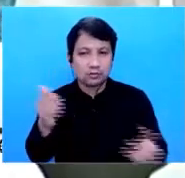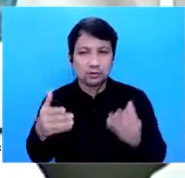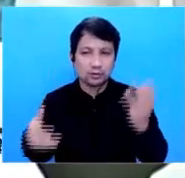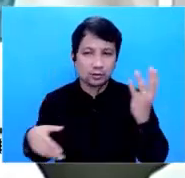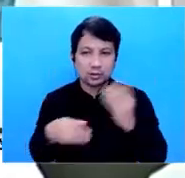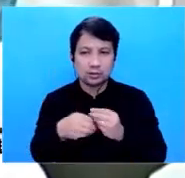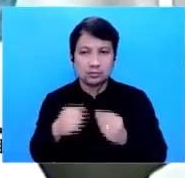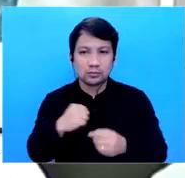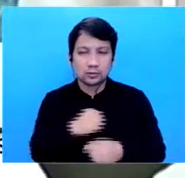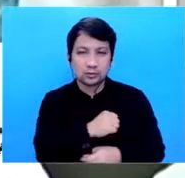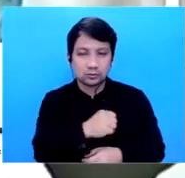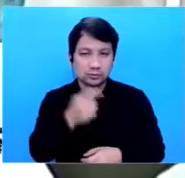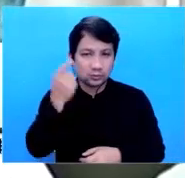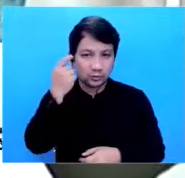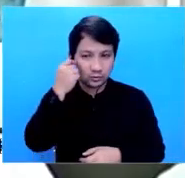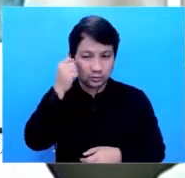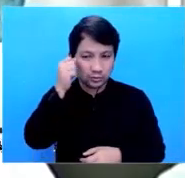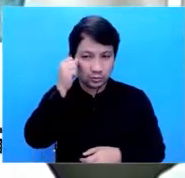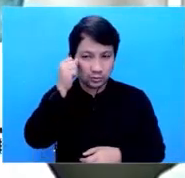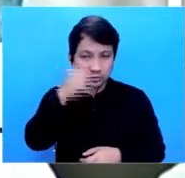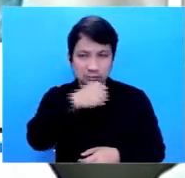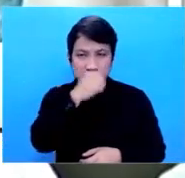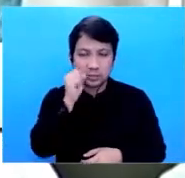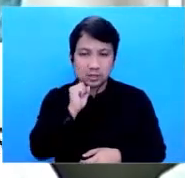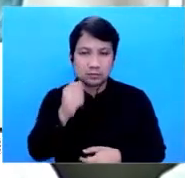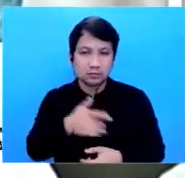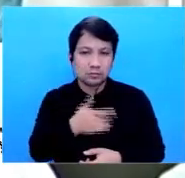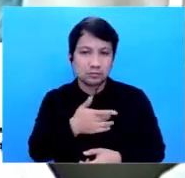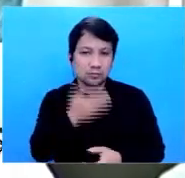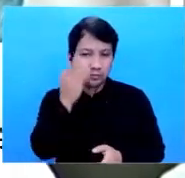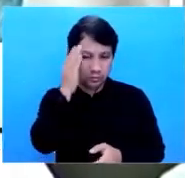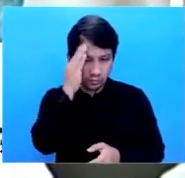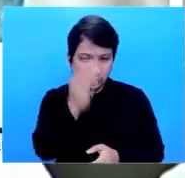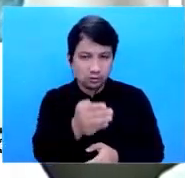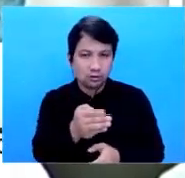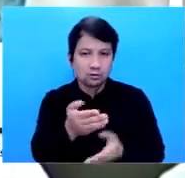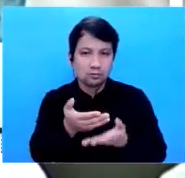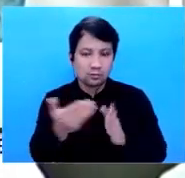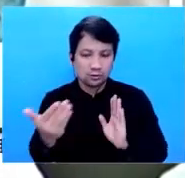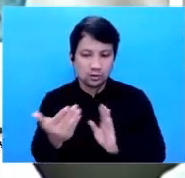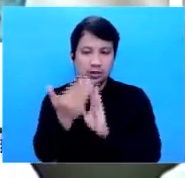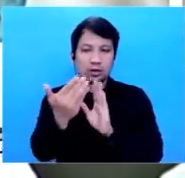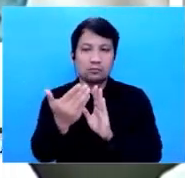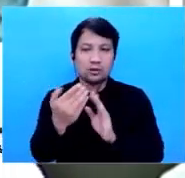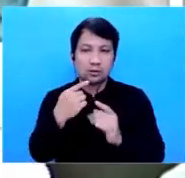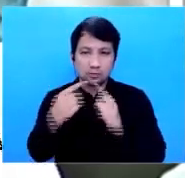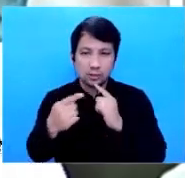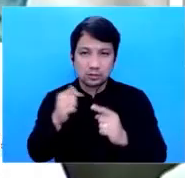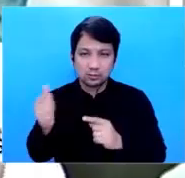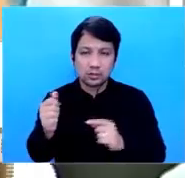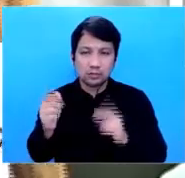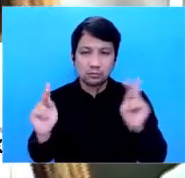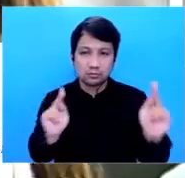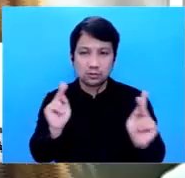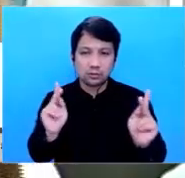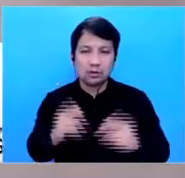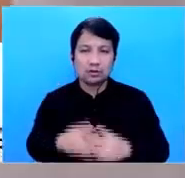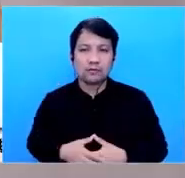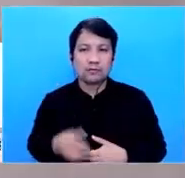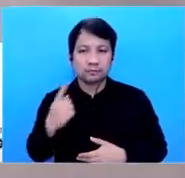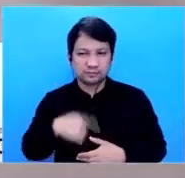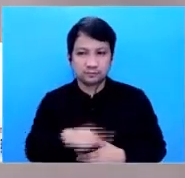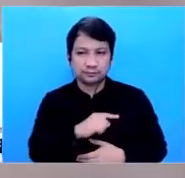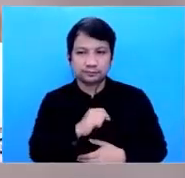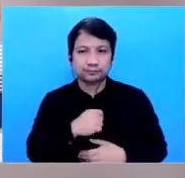Senate President Tito Soto, mas napupulsuhan nila ang mga issue dahil sa harapang pakipag-usap sa mga residente. Kami lang po ang may